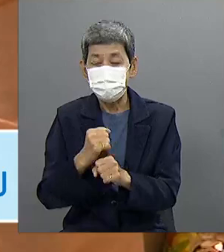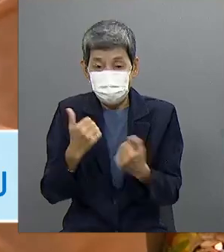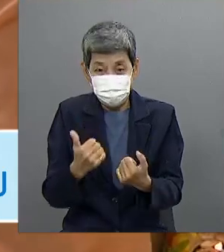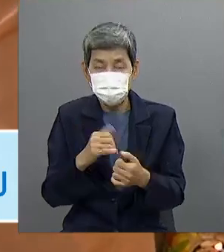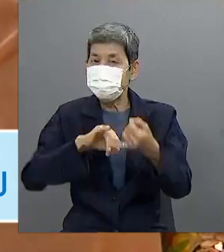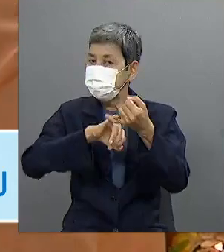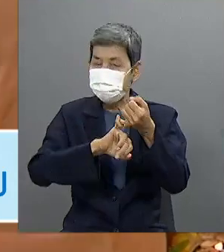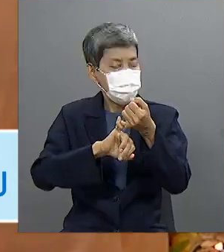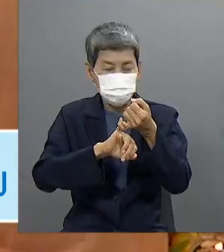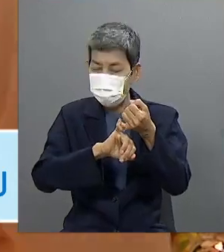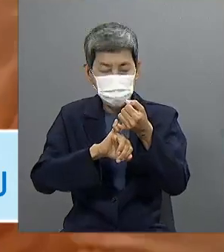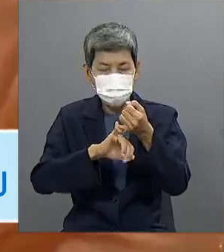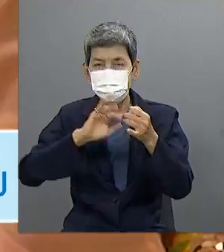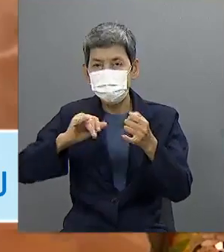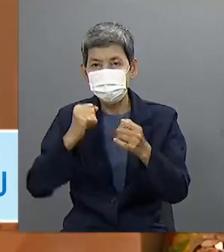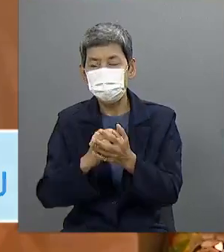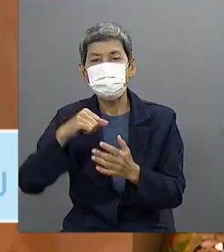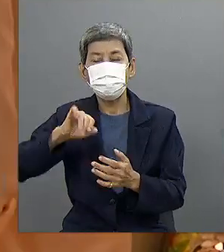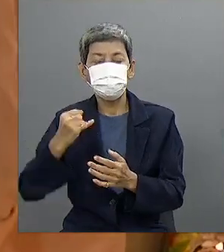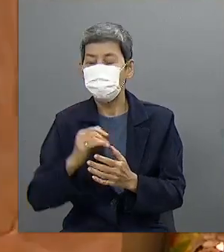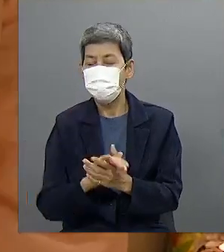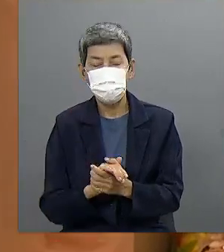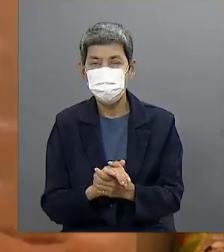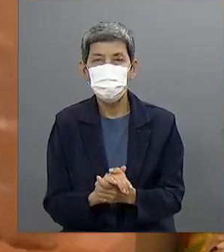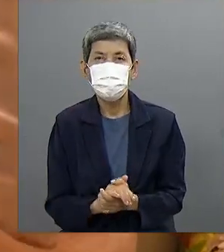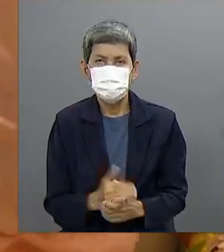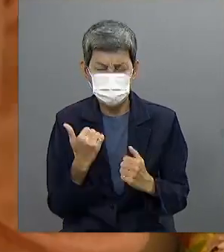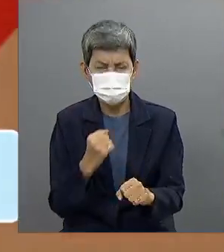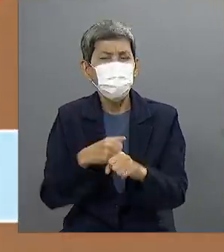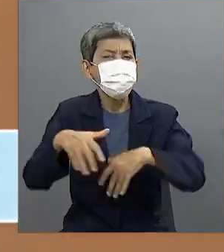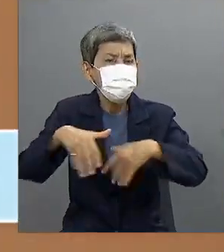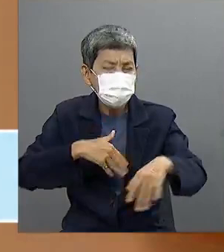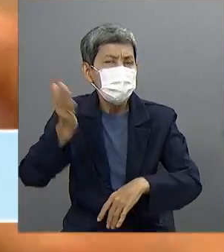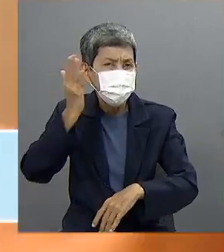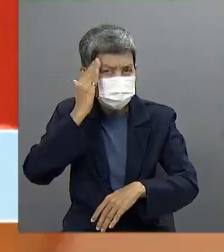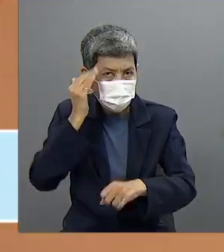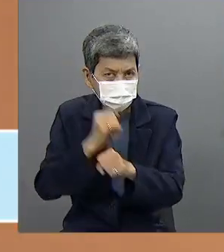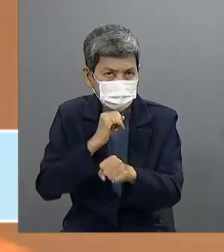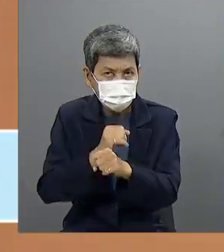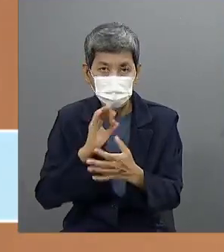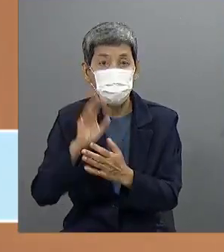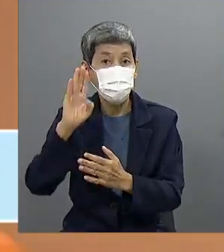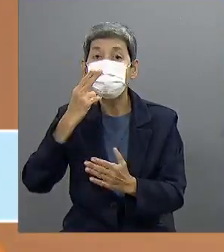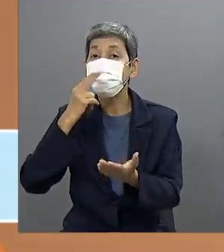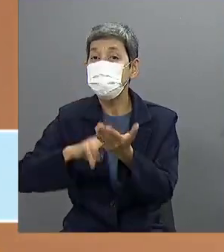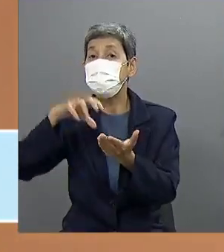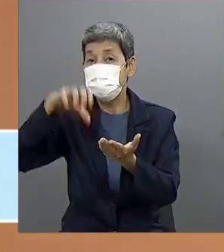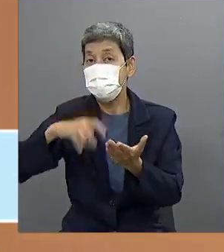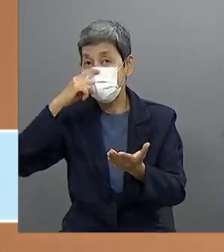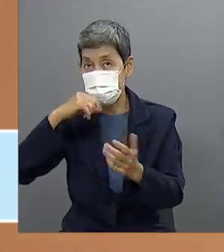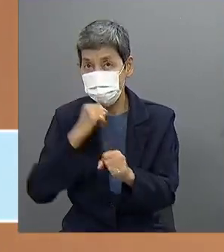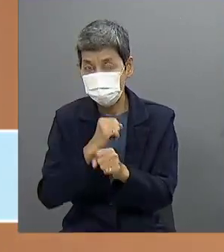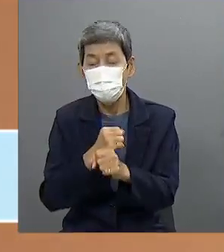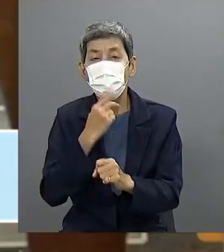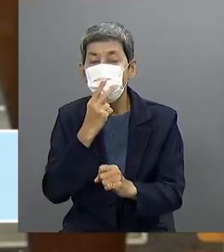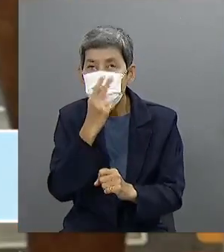เจียงเจียงซูอ่านหุยครับ ค่ะทั้งนี้เพื่อให้ประชาชนได้รับข้อมูลข่าวสารจากบริษัทไปรษณีย์ไทยจำกัดสามารถติดตามได้ที่เว็บ